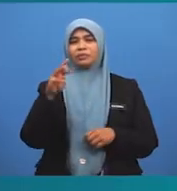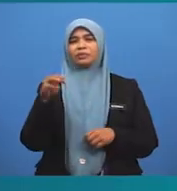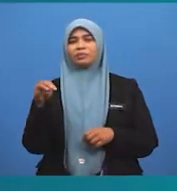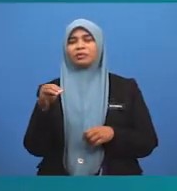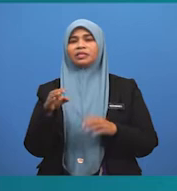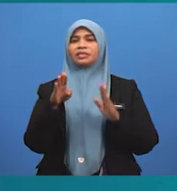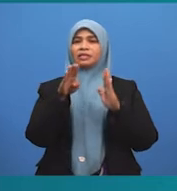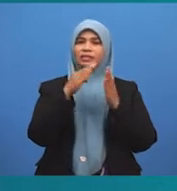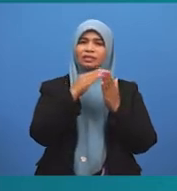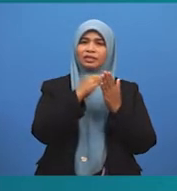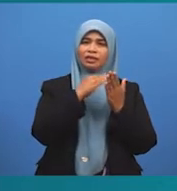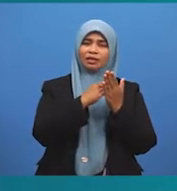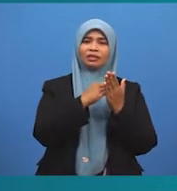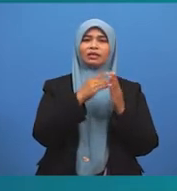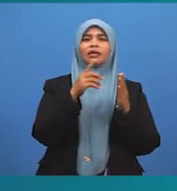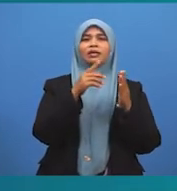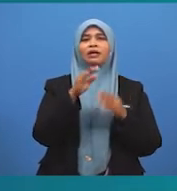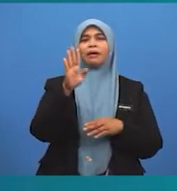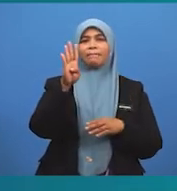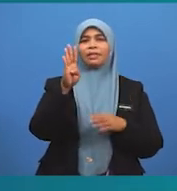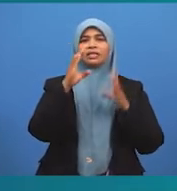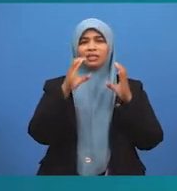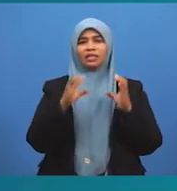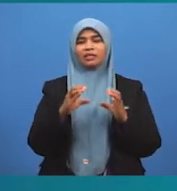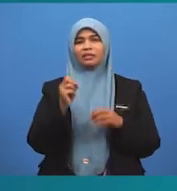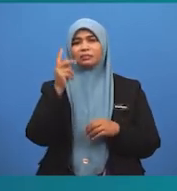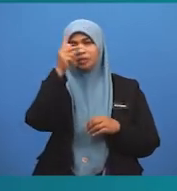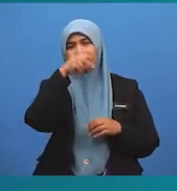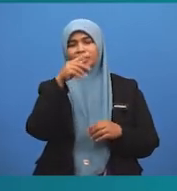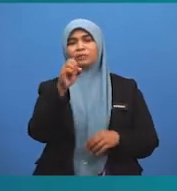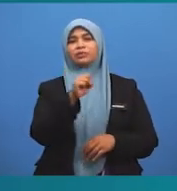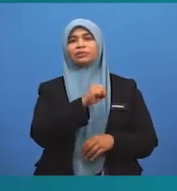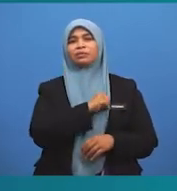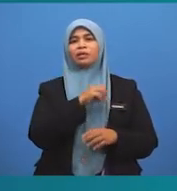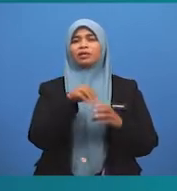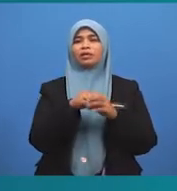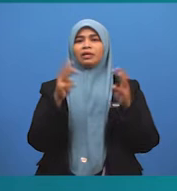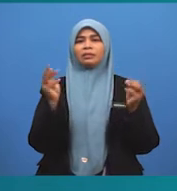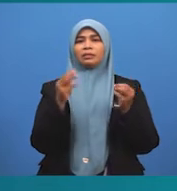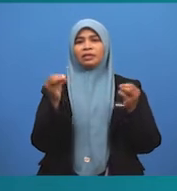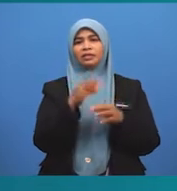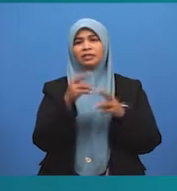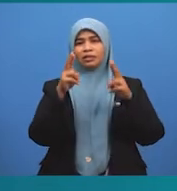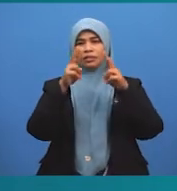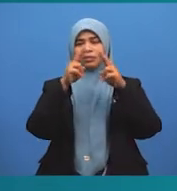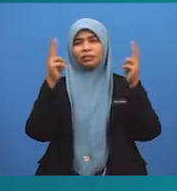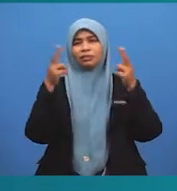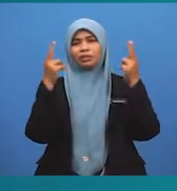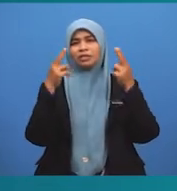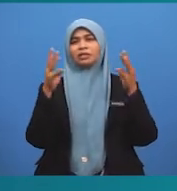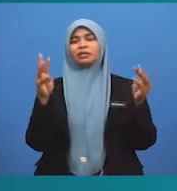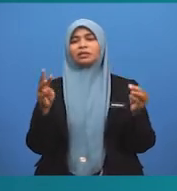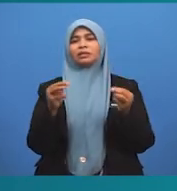meneraikan empat cara bersikap sopan dalam majlis dan upacara